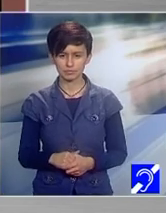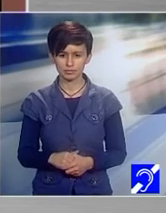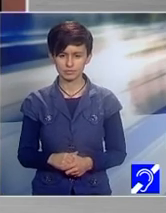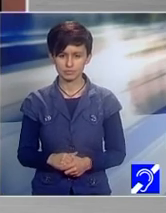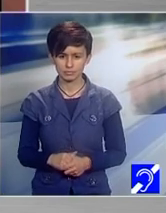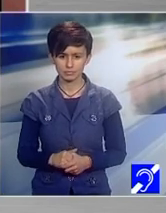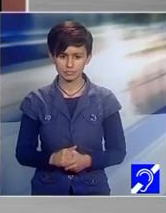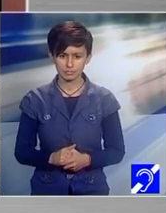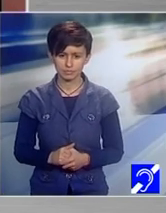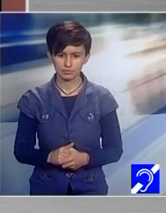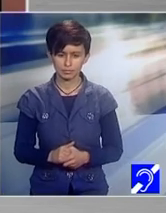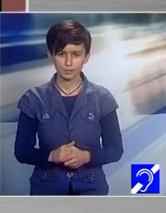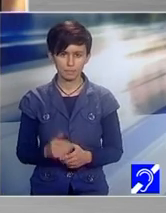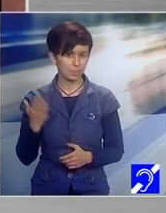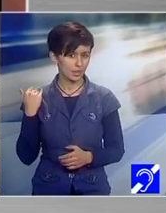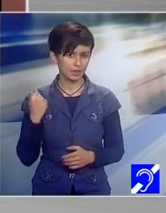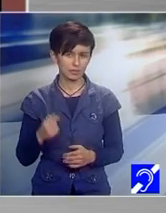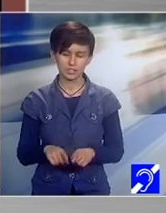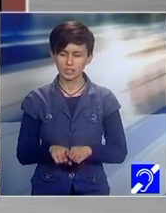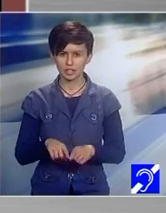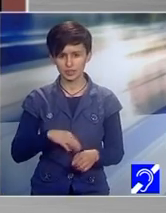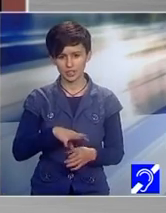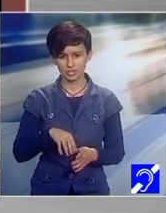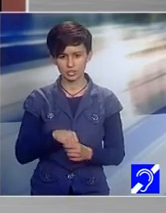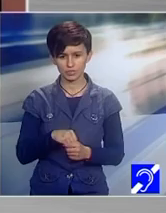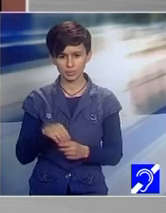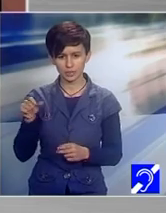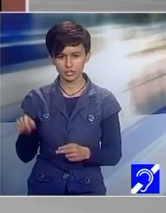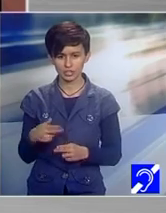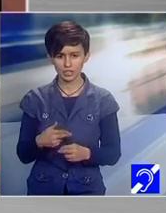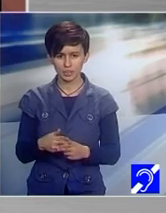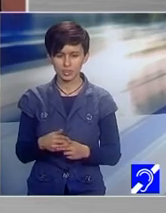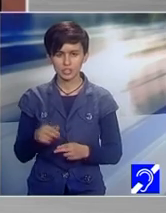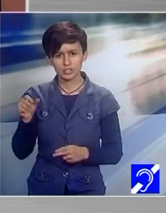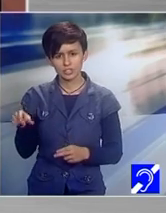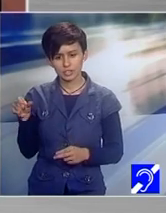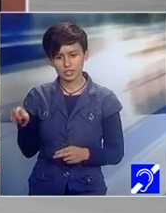E bine. Deci eram ca o familie acolo. Da. Și pacienții, și personalul.